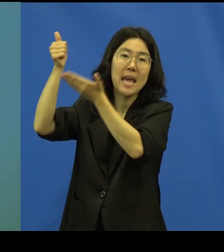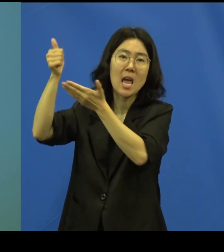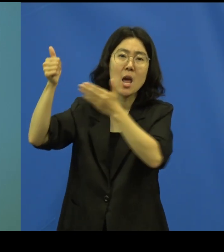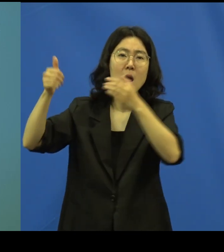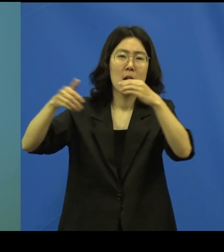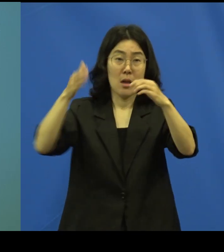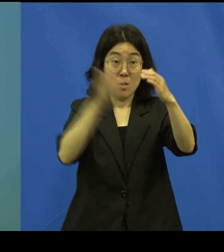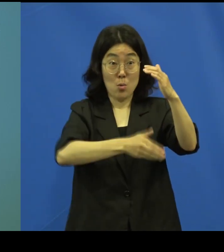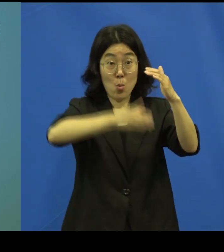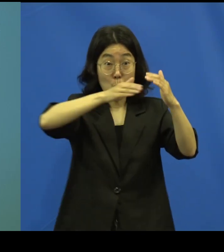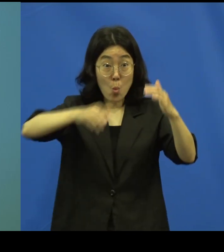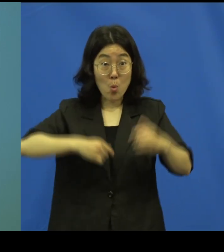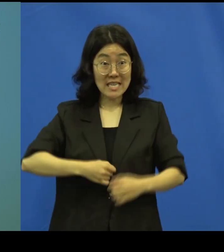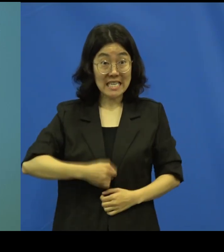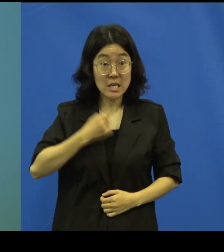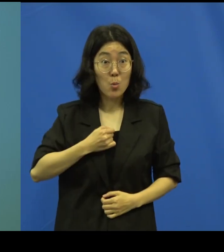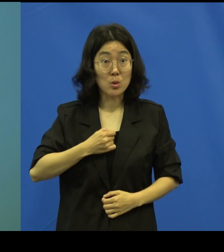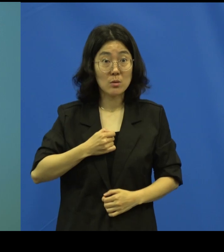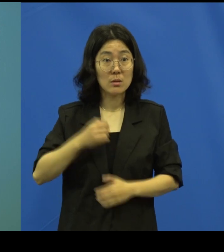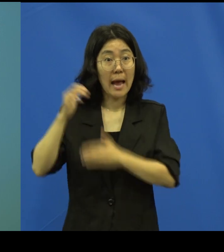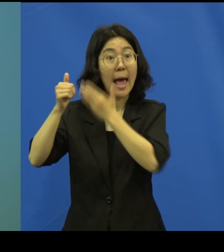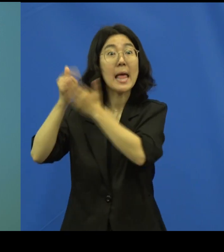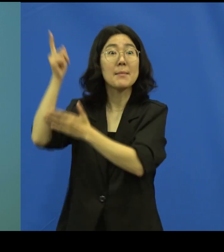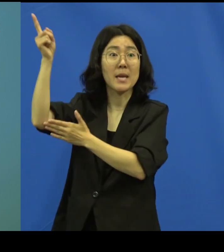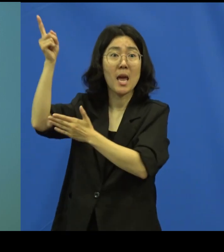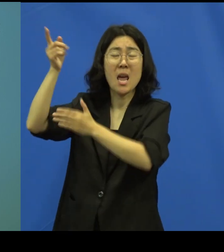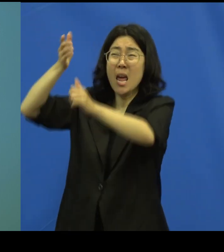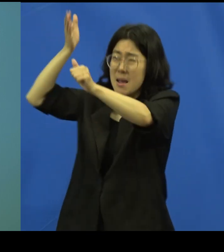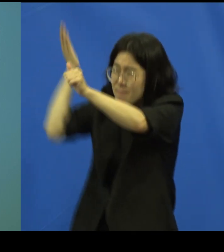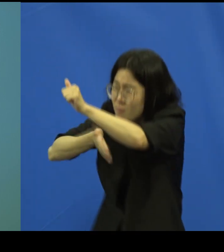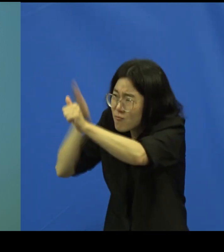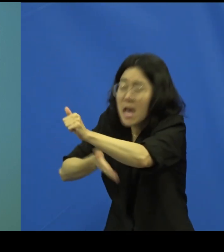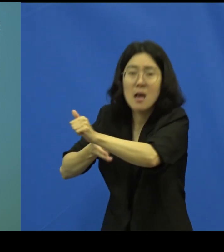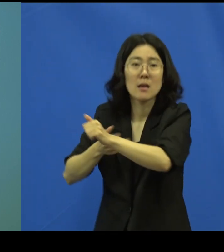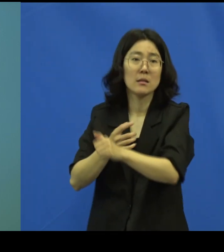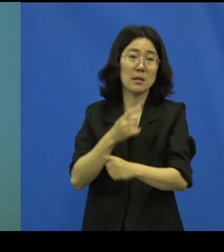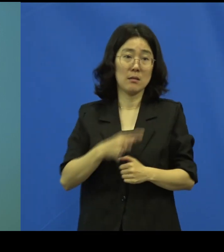그래서 주기도문에 뜻이 하늘에서 이루어진 것 같이 땅에서도 이루어지이다.